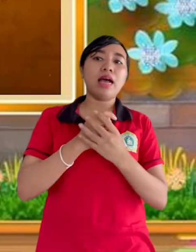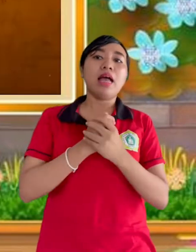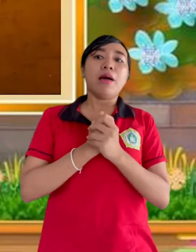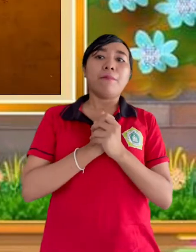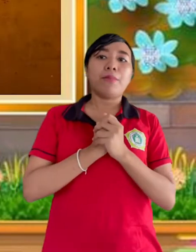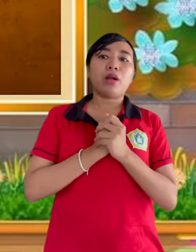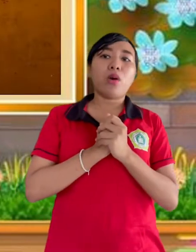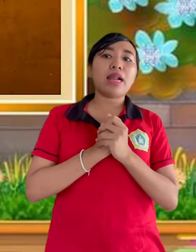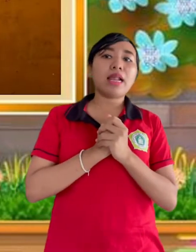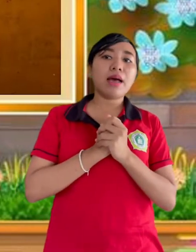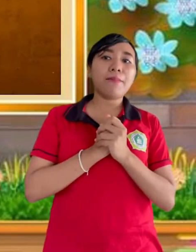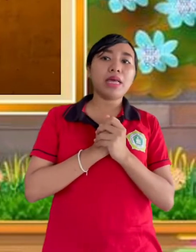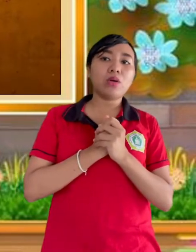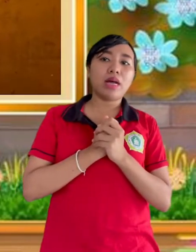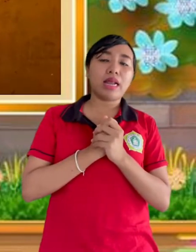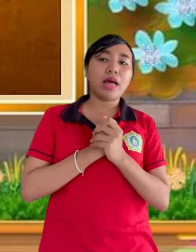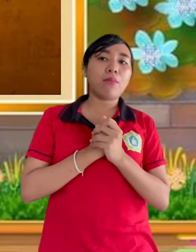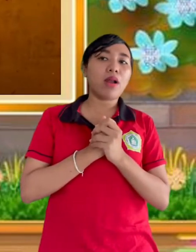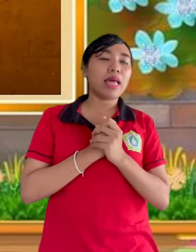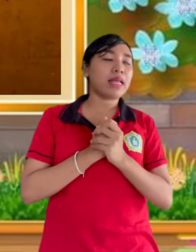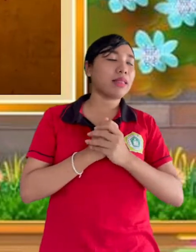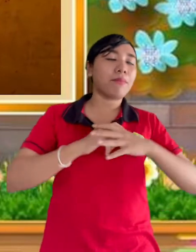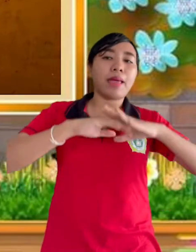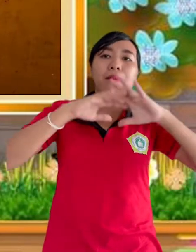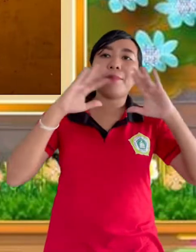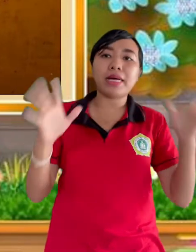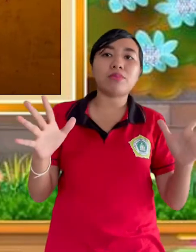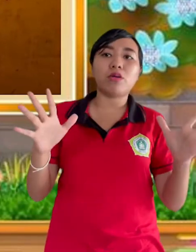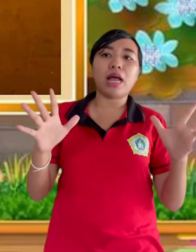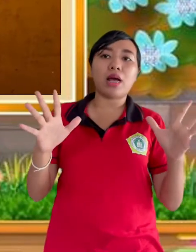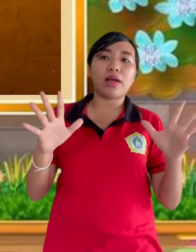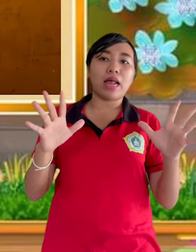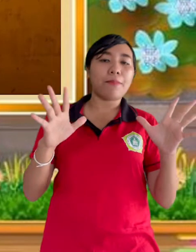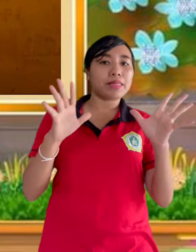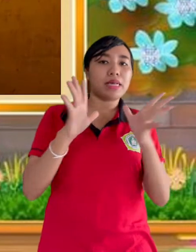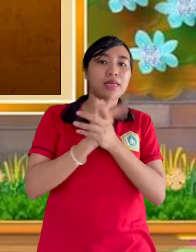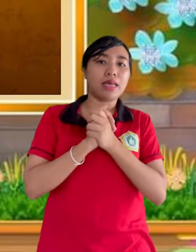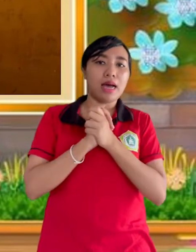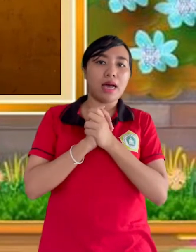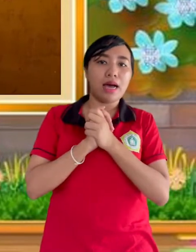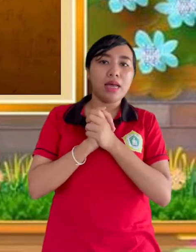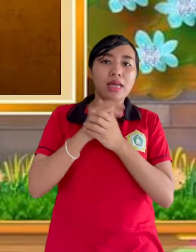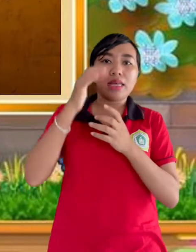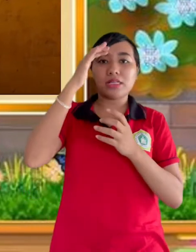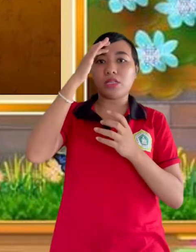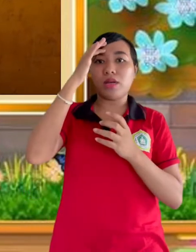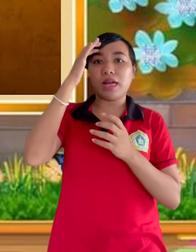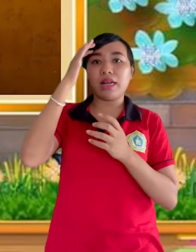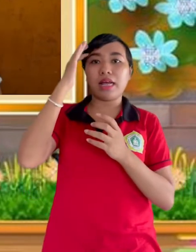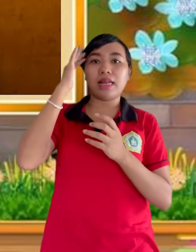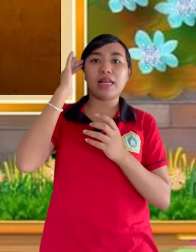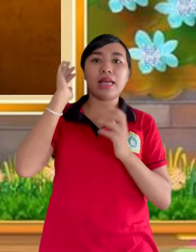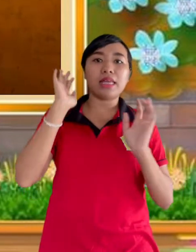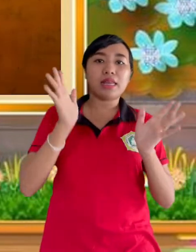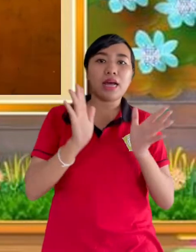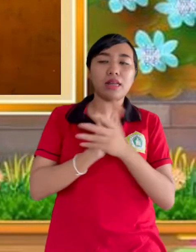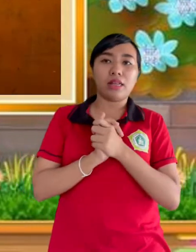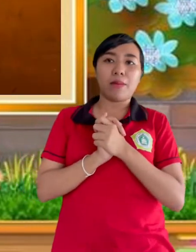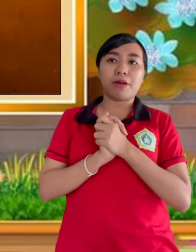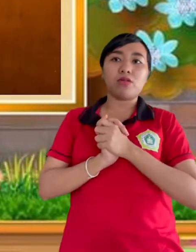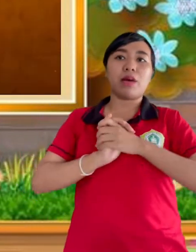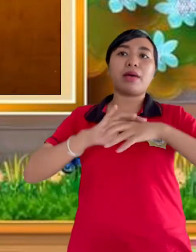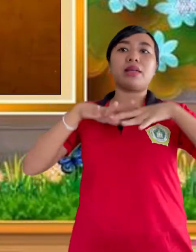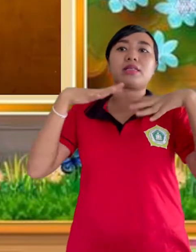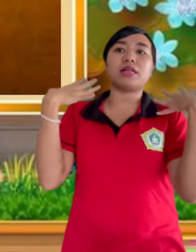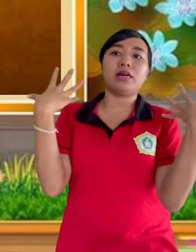potongannya berwarna biru. Anak-anak boleh nanti bebas menggunakan warna apa saja ya, yang sesuai dengan anak-anak inginkan.